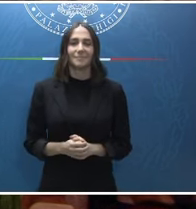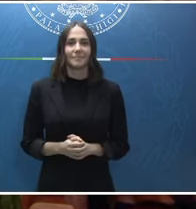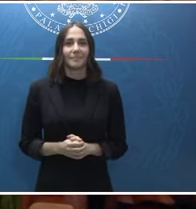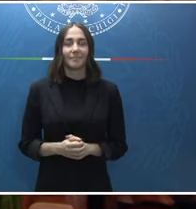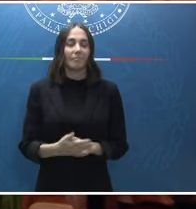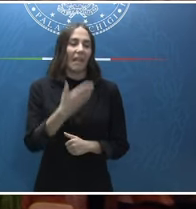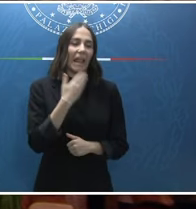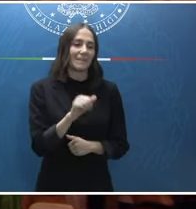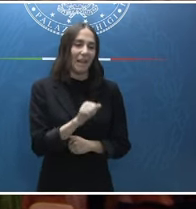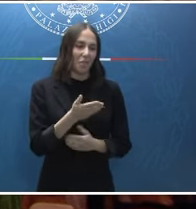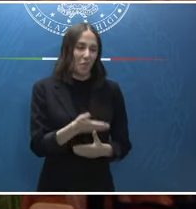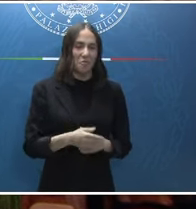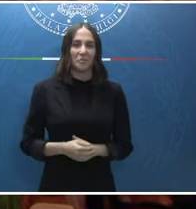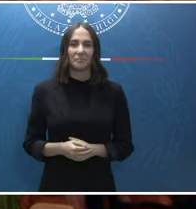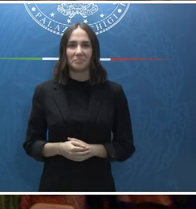Grazie Antonio.